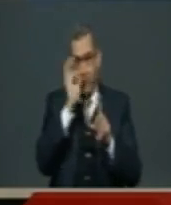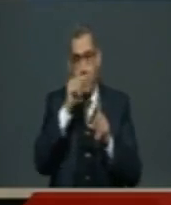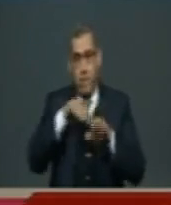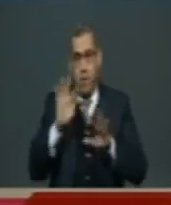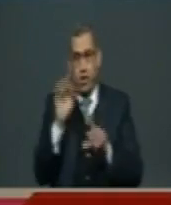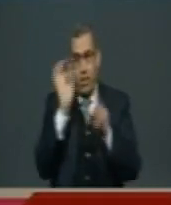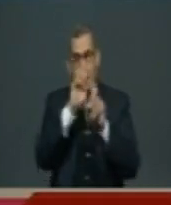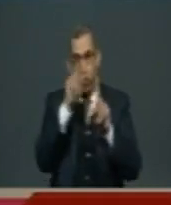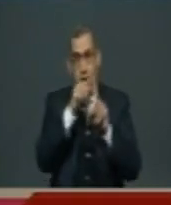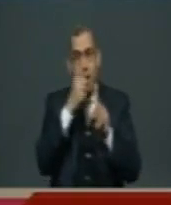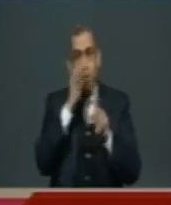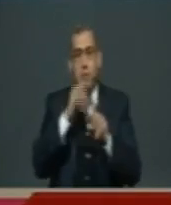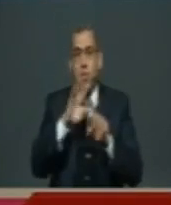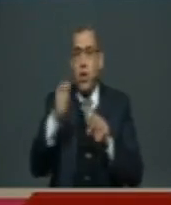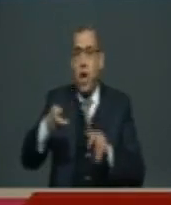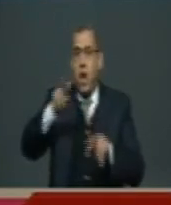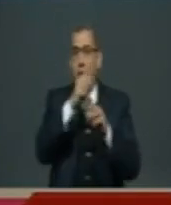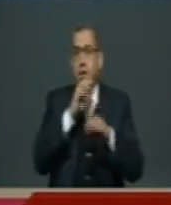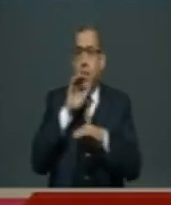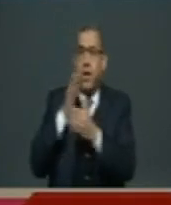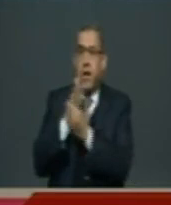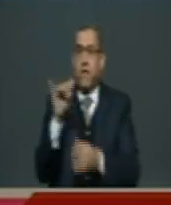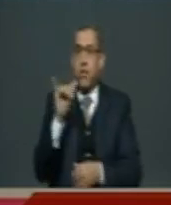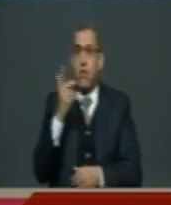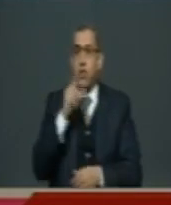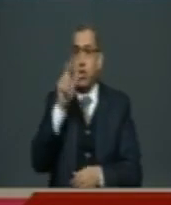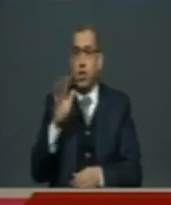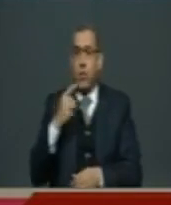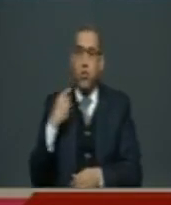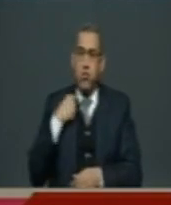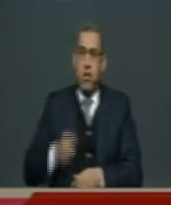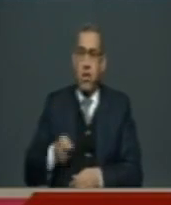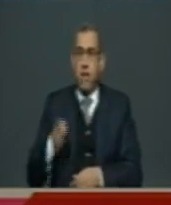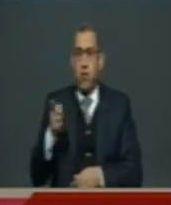وده كلام مهم صحيح لان في الاخر المواطن هو اللي بس عايز اقول لكم